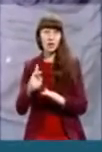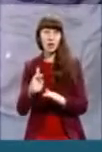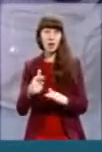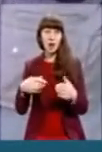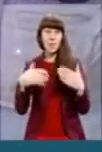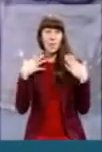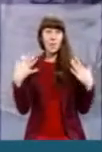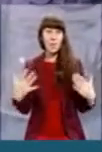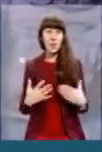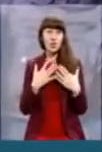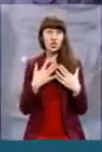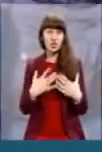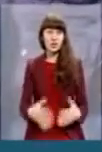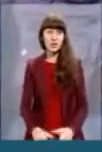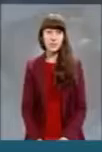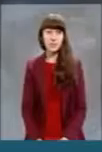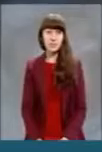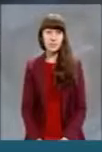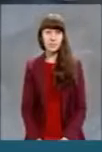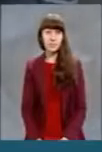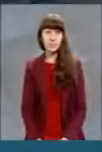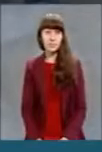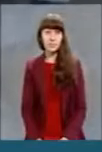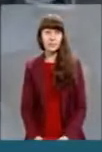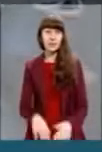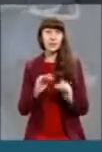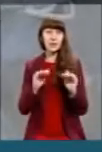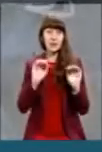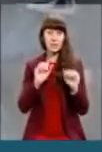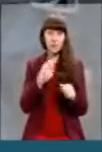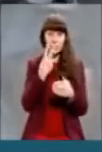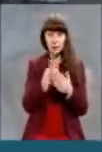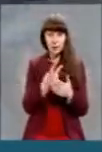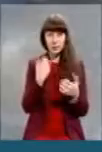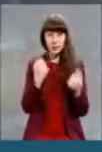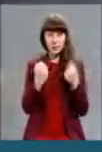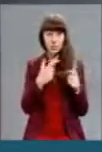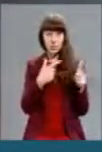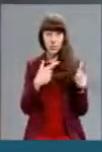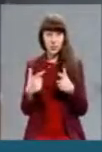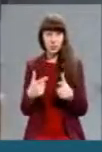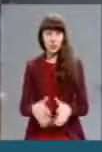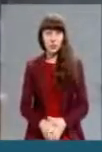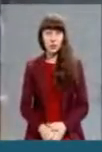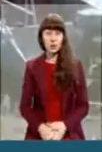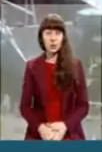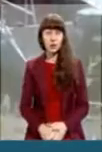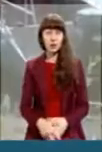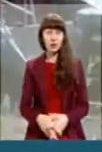окончании экскурсии для школьников небольшая эстафета. Ребята смогли показать спортивную подготовку и доказать, что